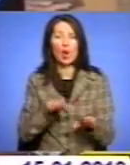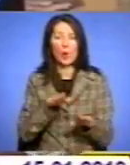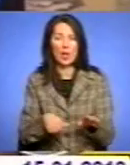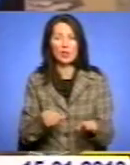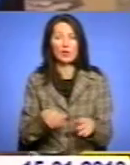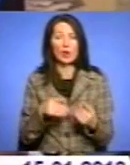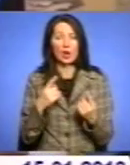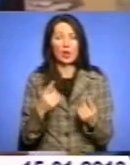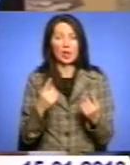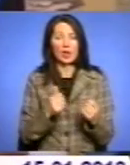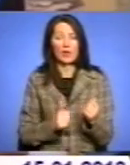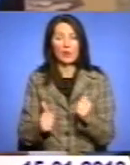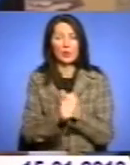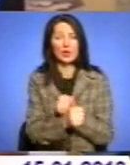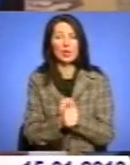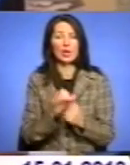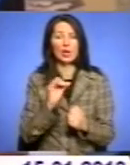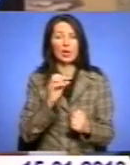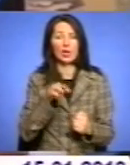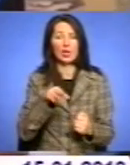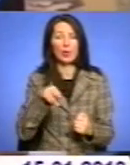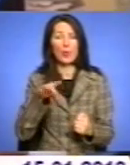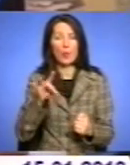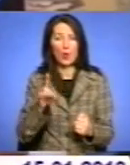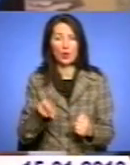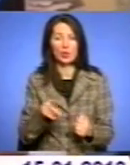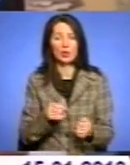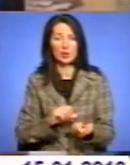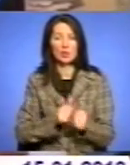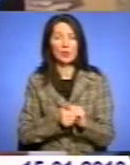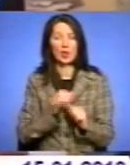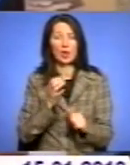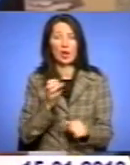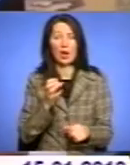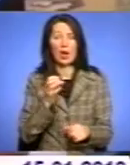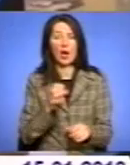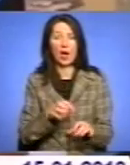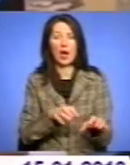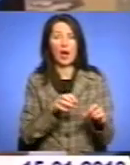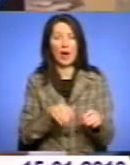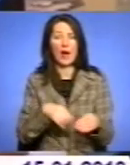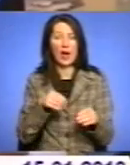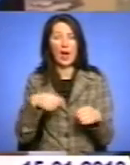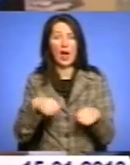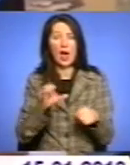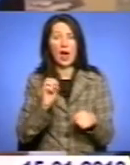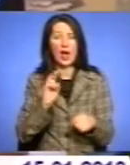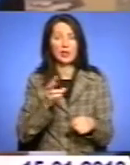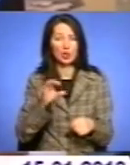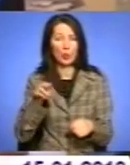значне випередження приросту імпорту над приростом експорту, негативну ситуацію в низці галузей, в тому числі в